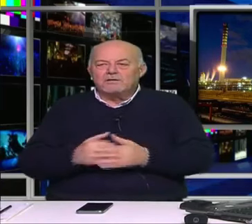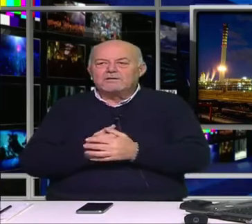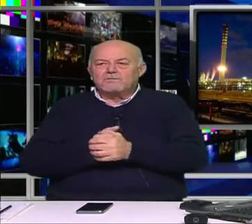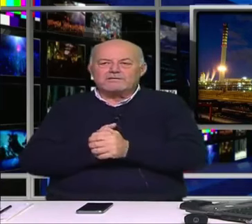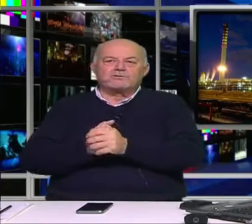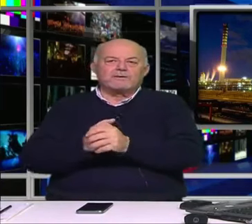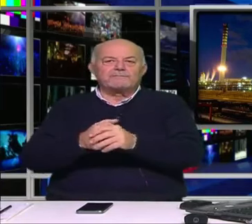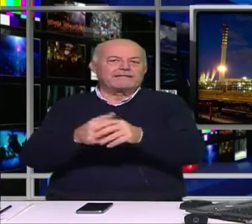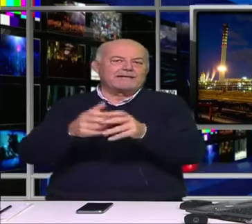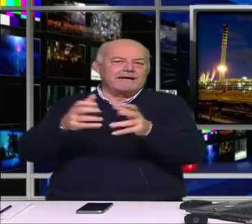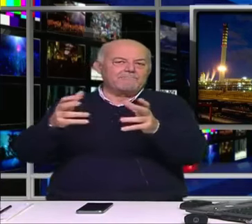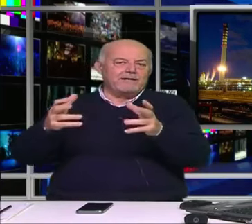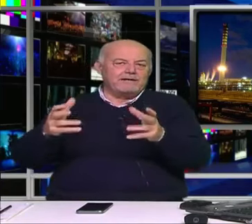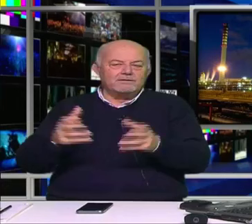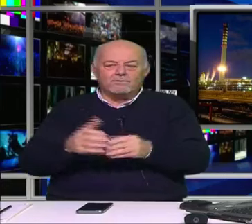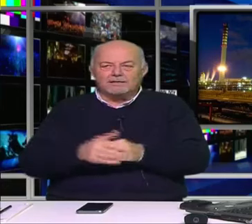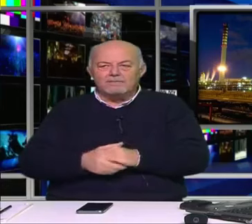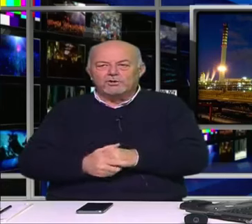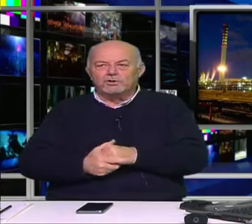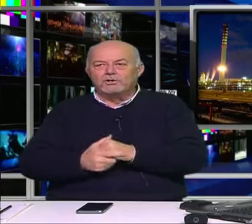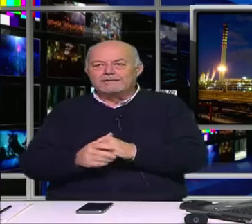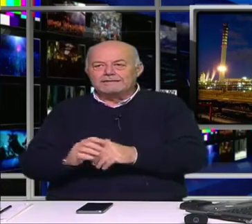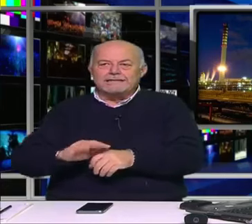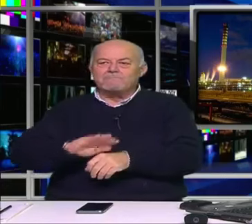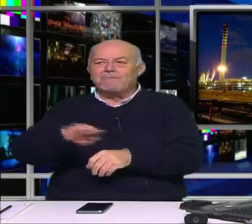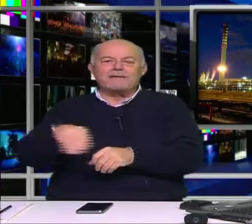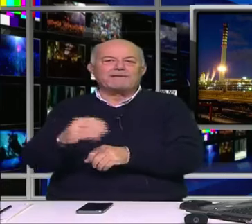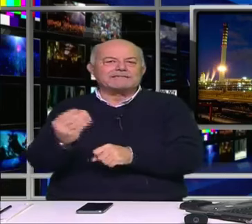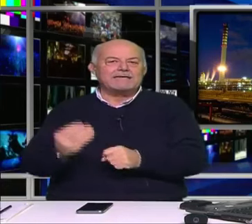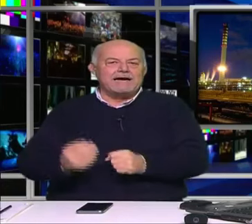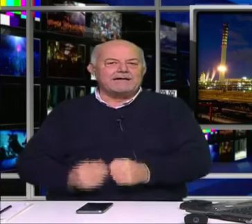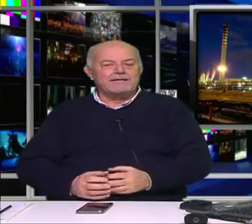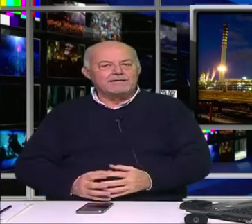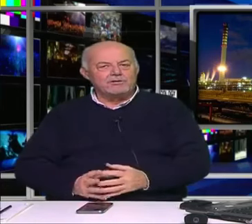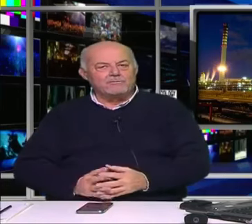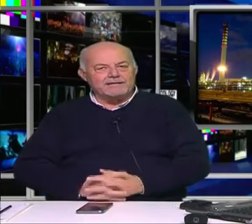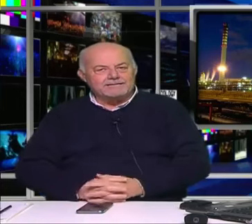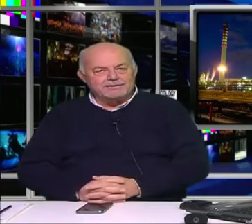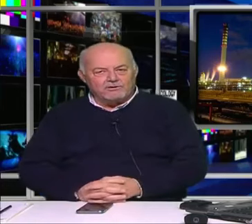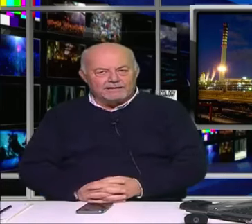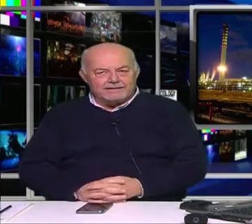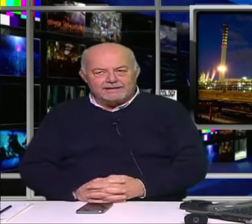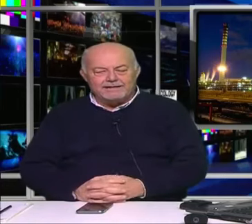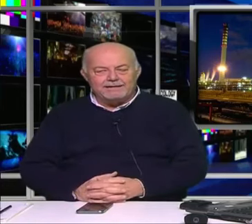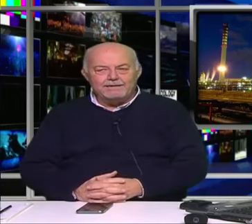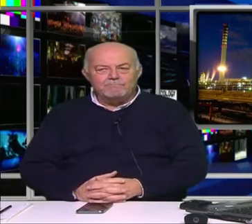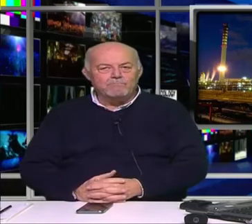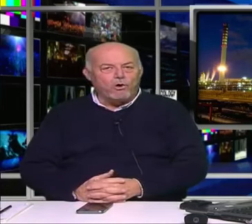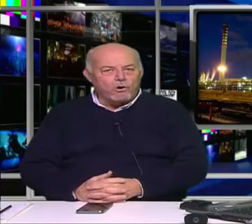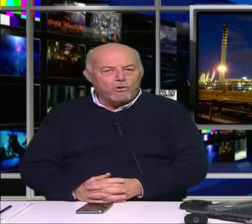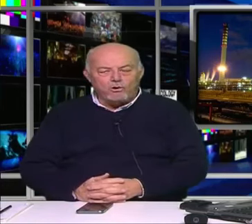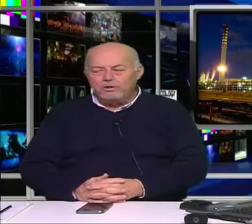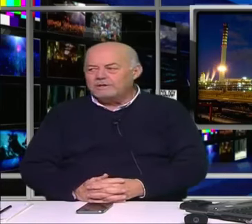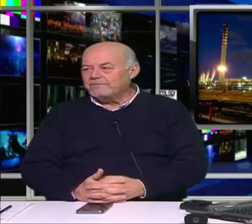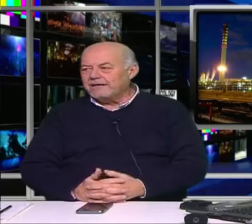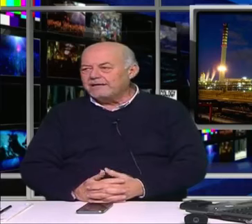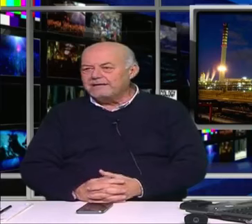Stato. Questo permetterebbe in qualche modo di bypassare l'operazione del